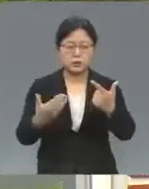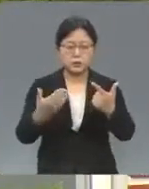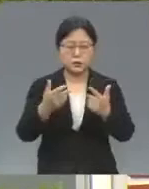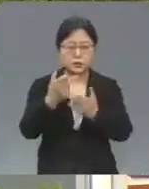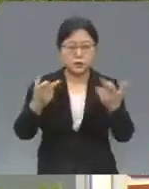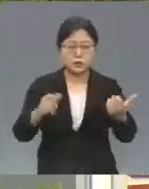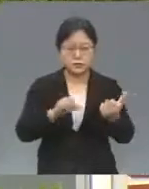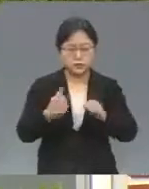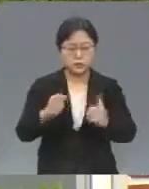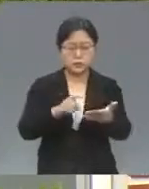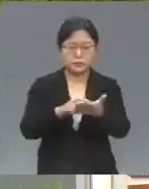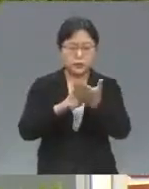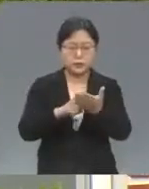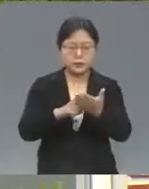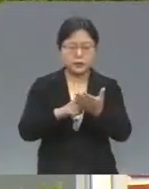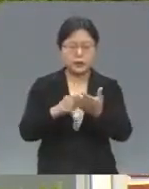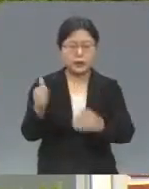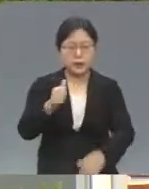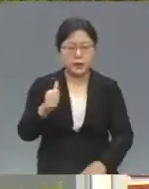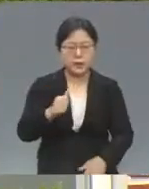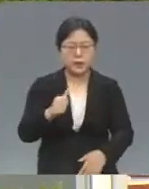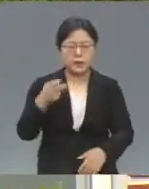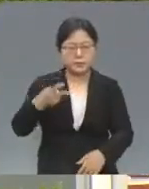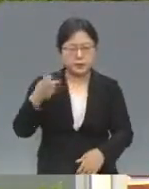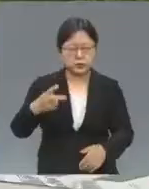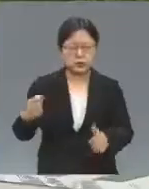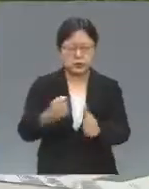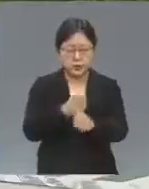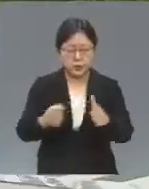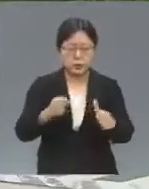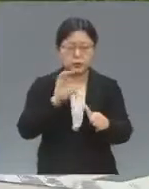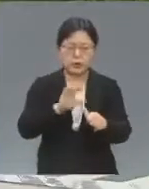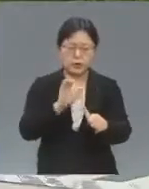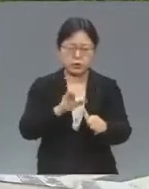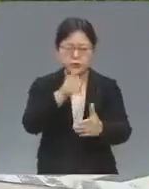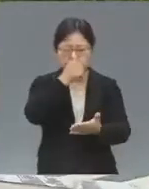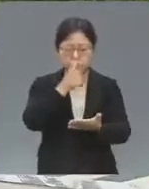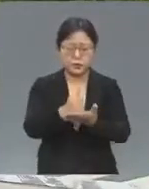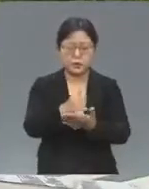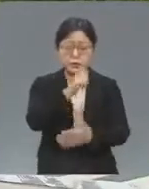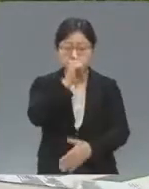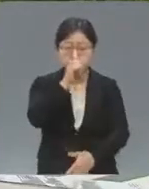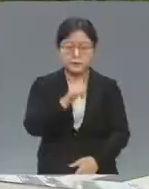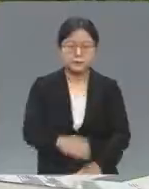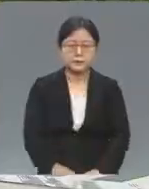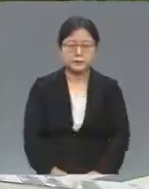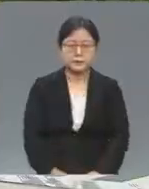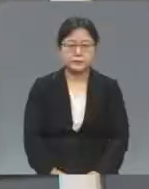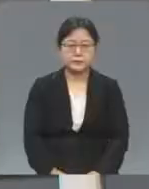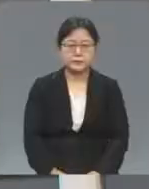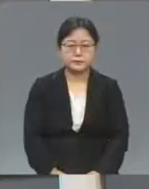야산에서 숨진 채 발견된 a 군을 상습적으로 때리고 괴롭힌 혐의를 받고 있습니다